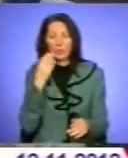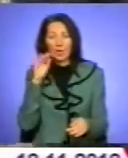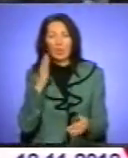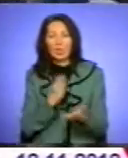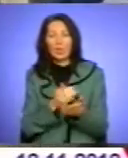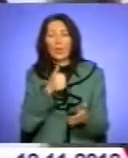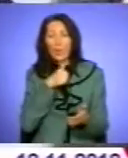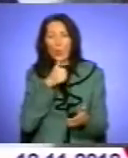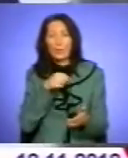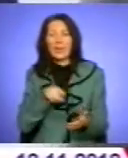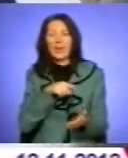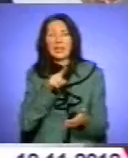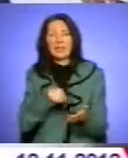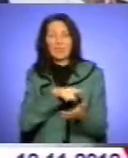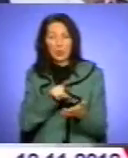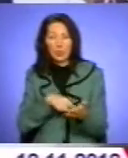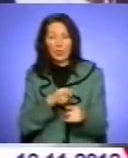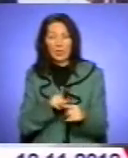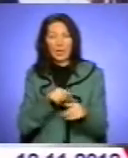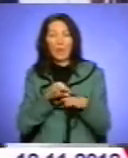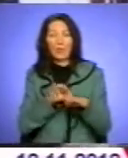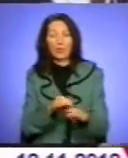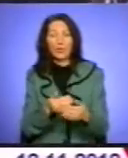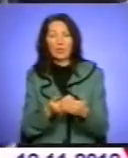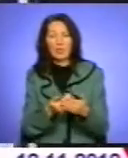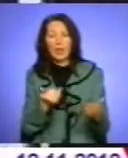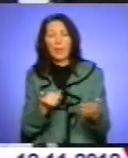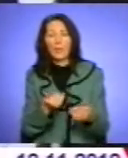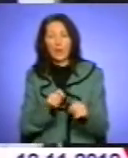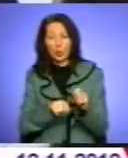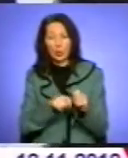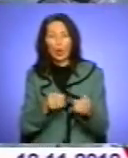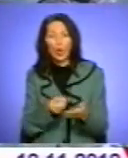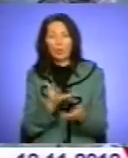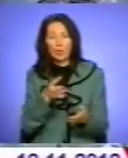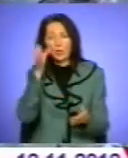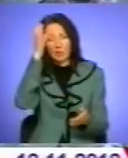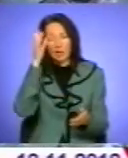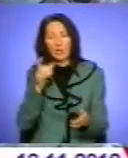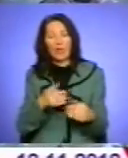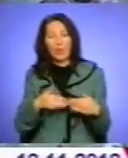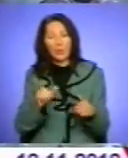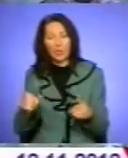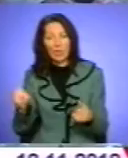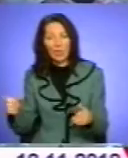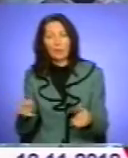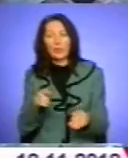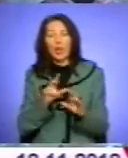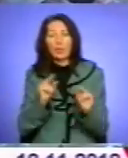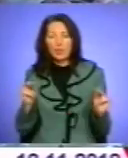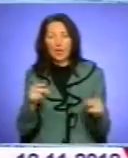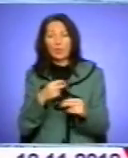пробне тестування, яке проводять для передконтрольного оцінювання знань вступників. Представники Центру оцінювання якості освіти обіцяють,